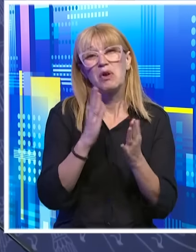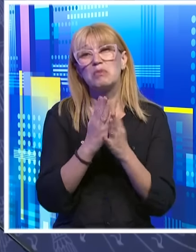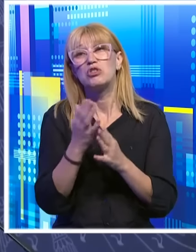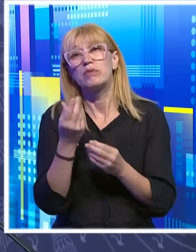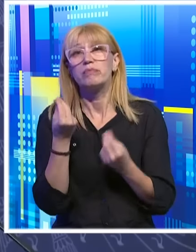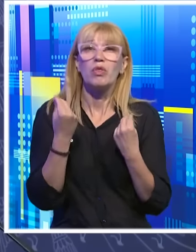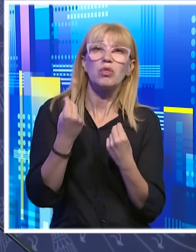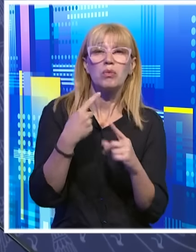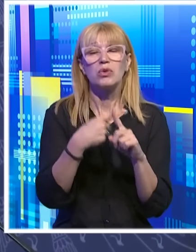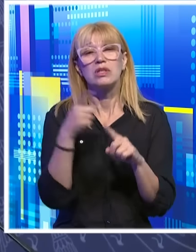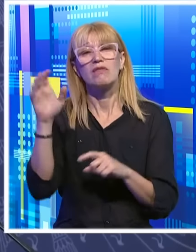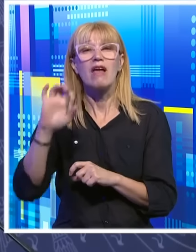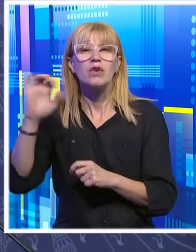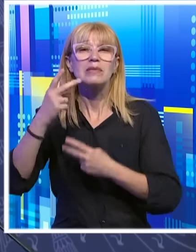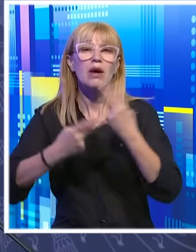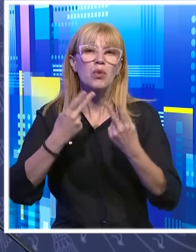da